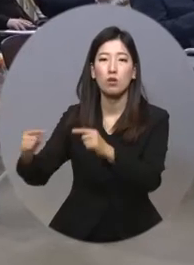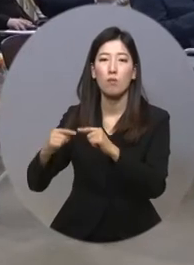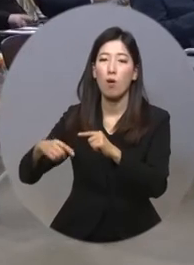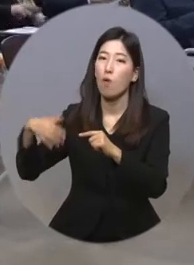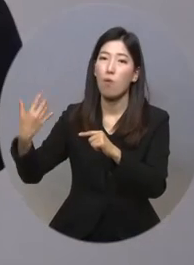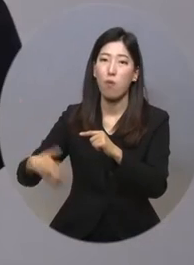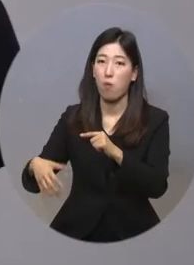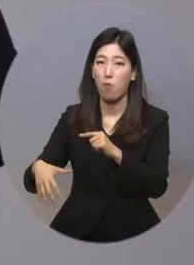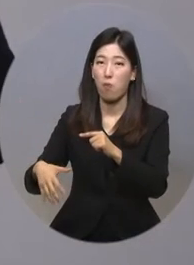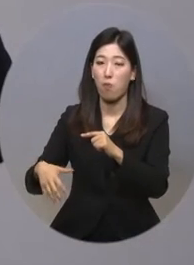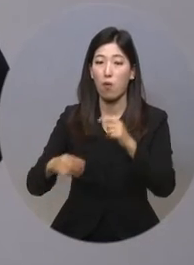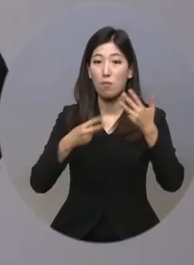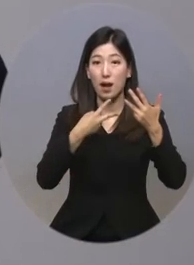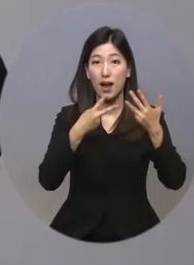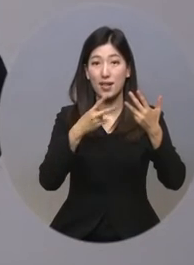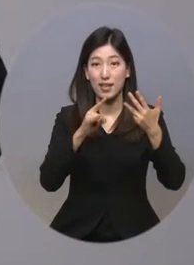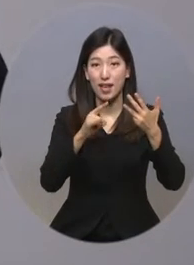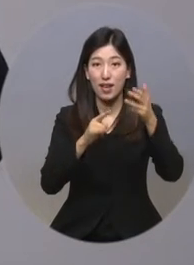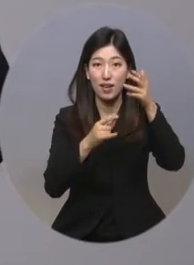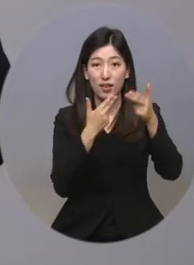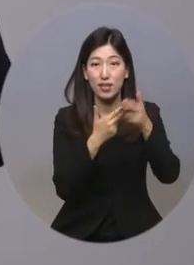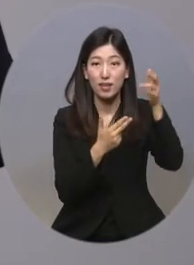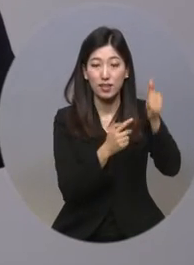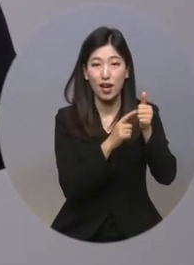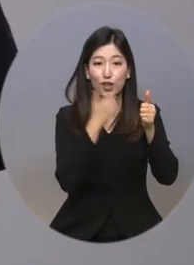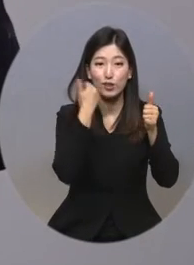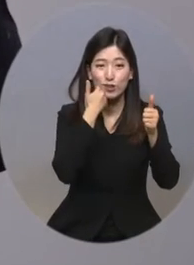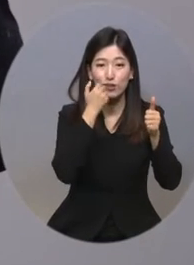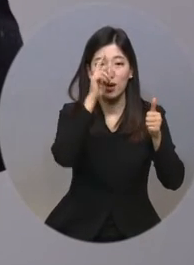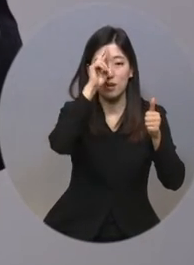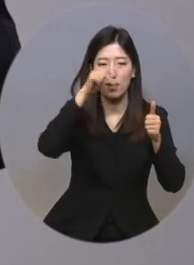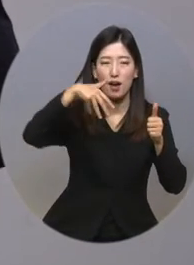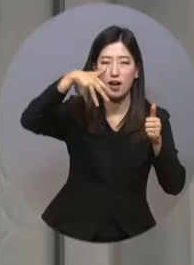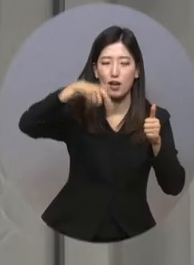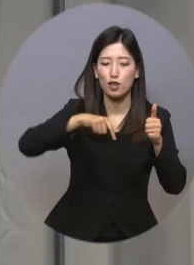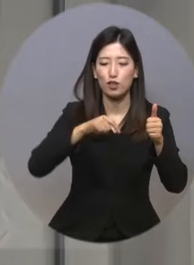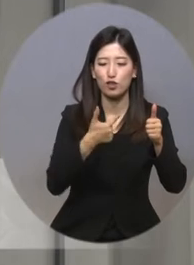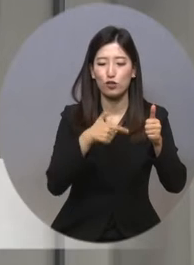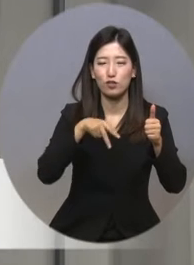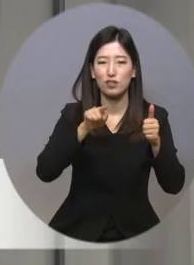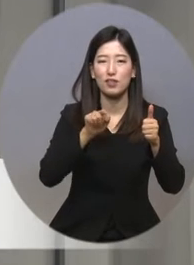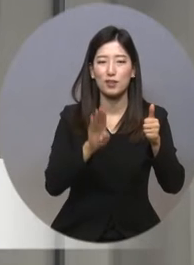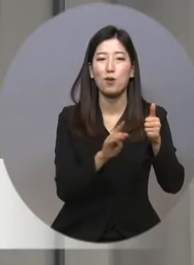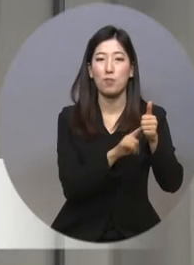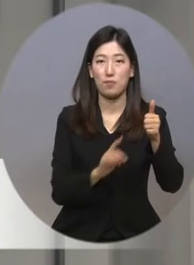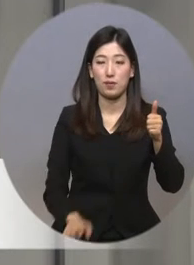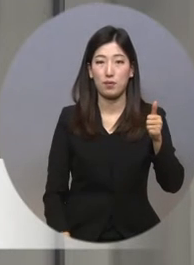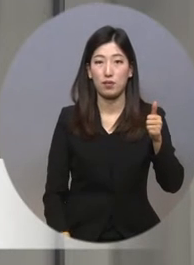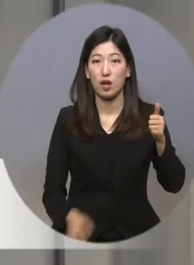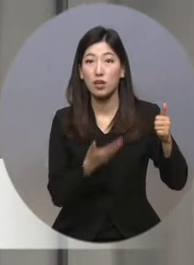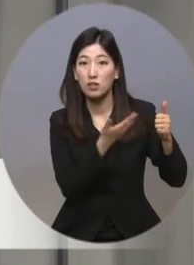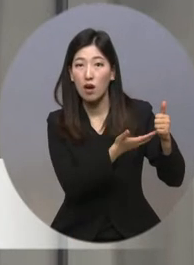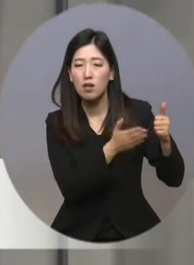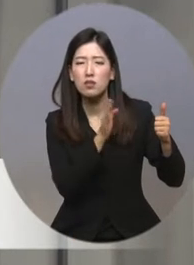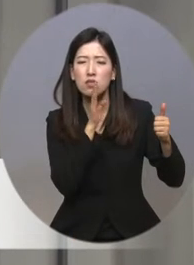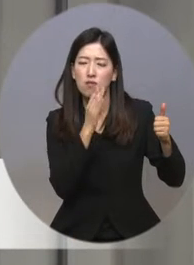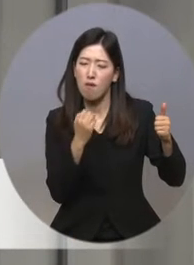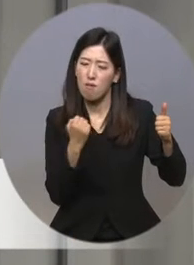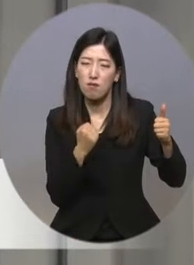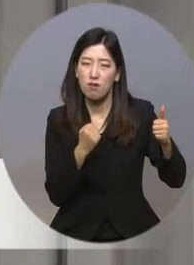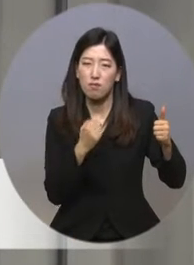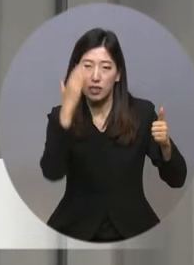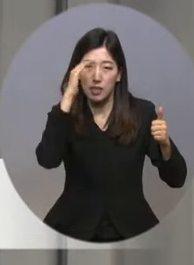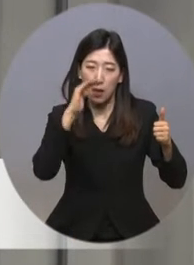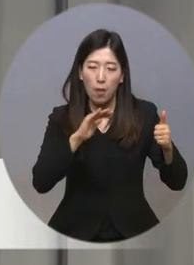회장으로 박춘석 밀알복지재단 대표 를 선택했습니다 이런 보잉 있는 제가 힘을